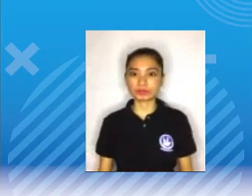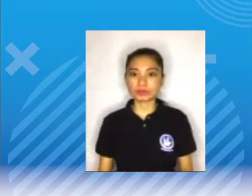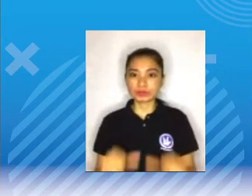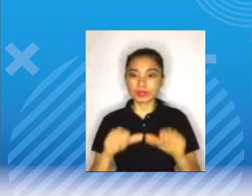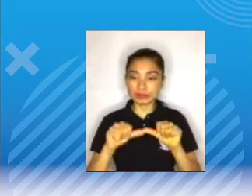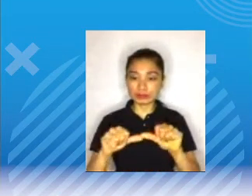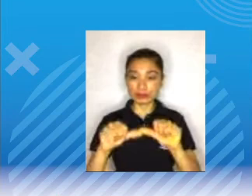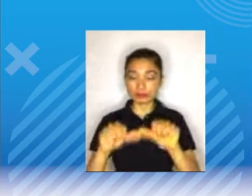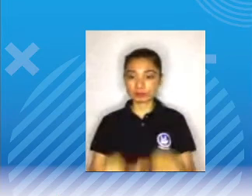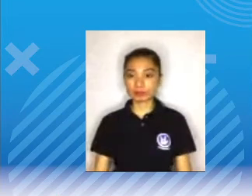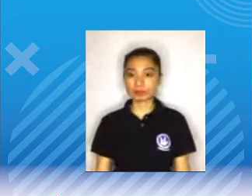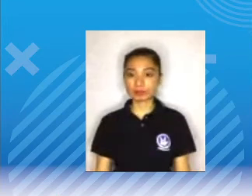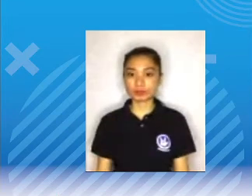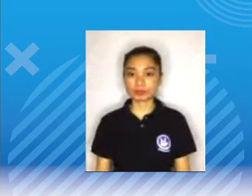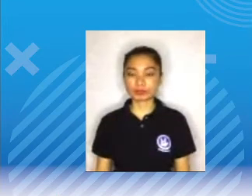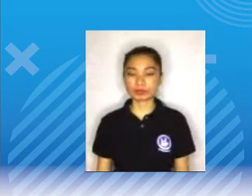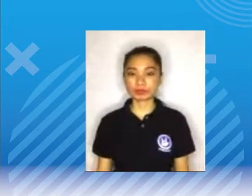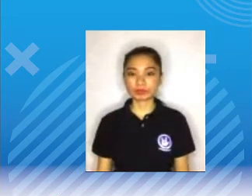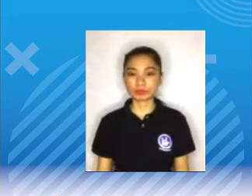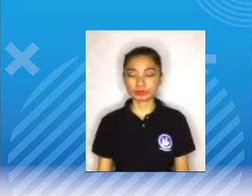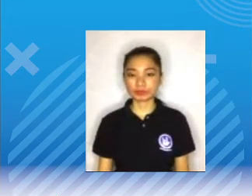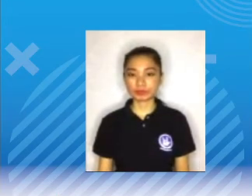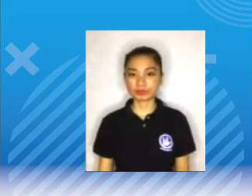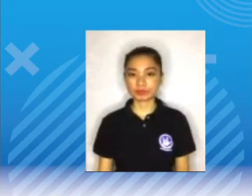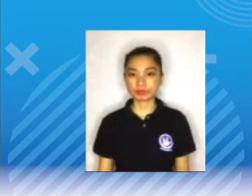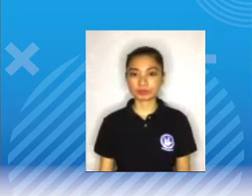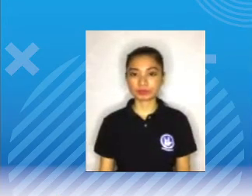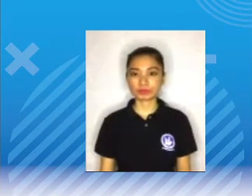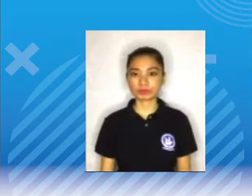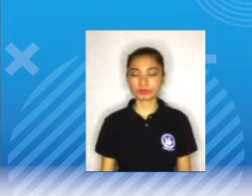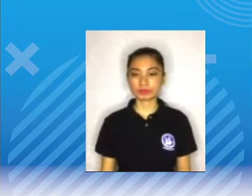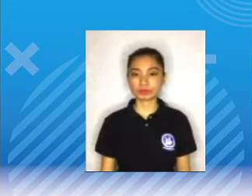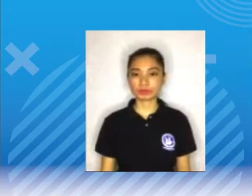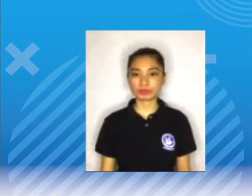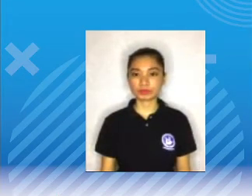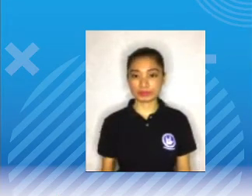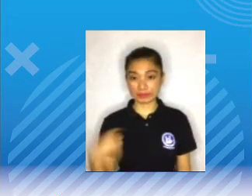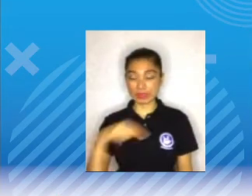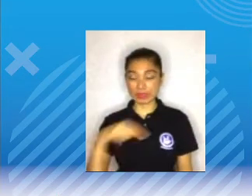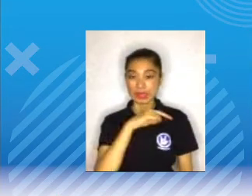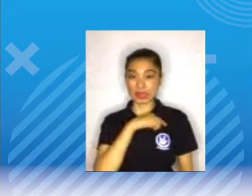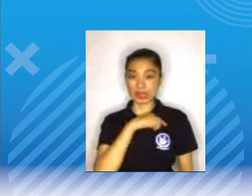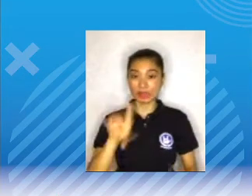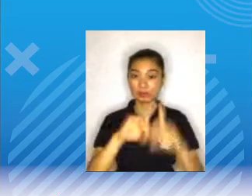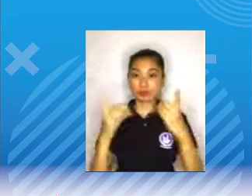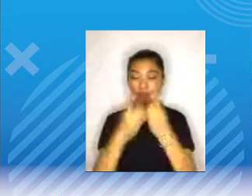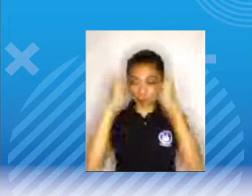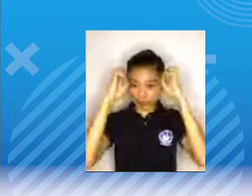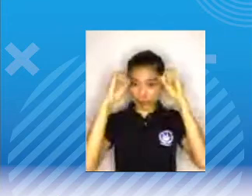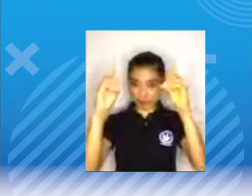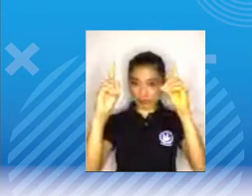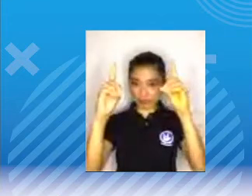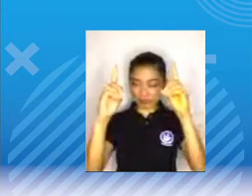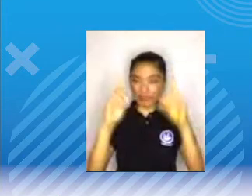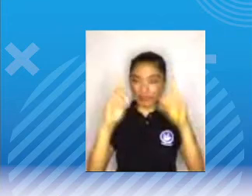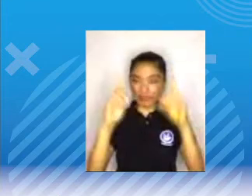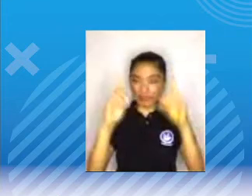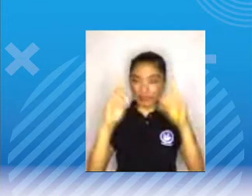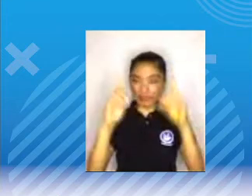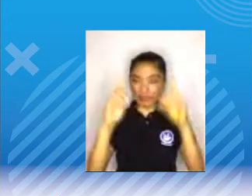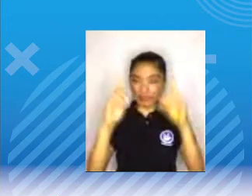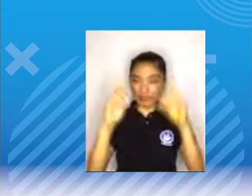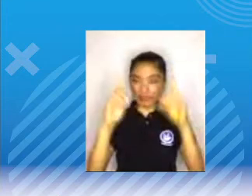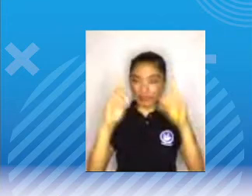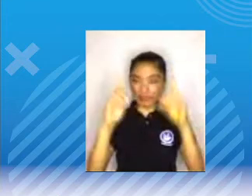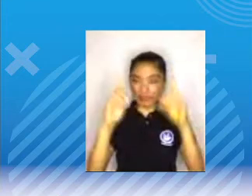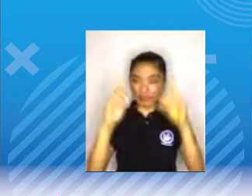making sure po na this goes as smoothly as possible for everyone involved. Para sa ating pong unang season ng Virtual